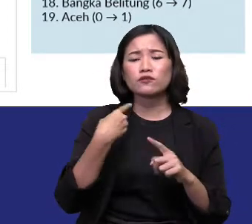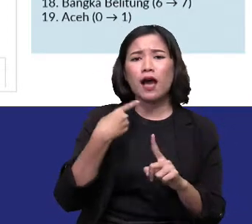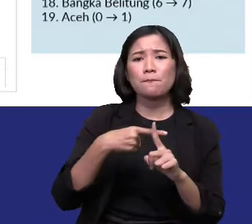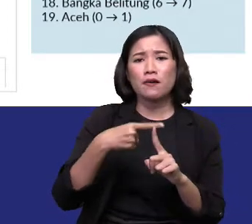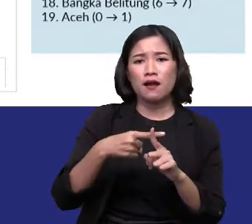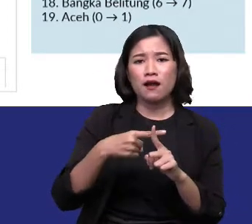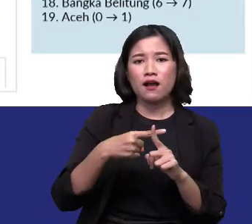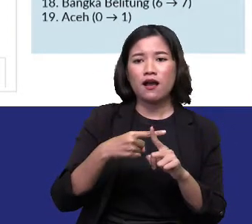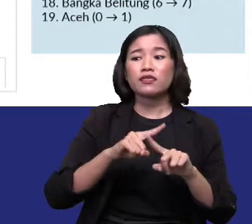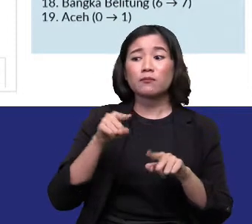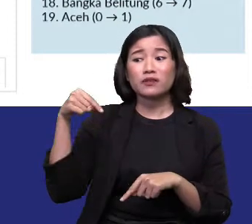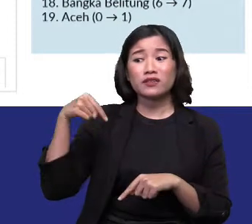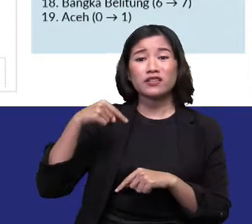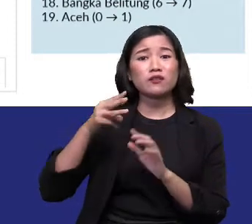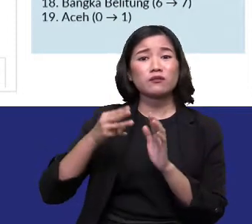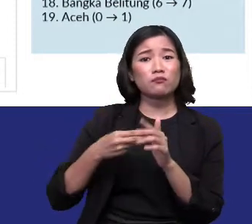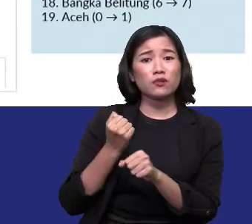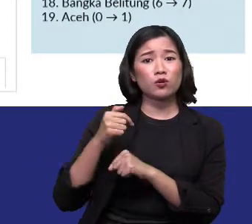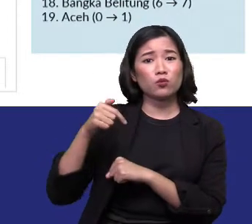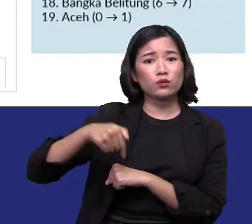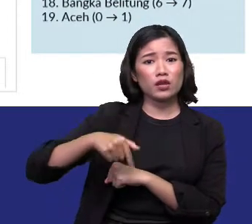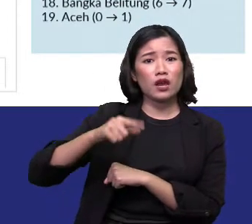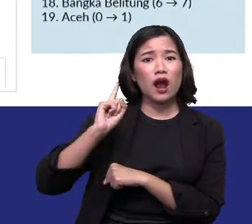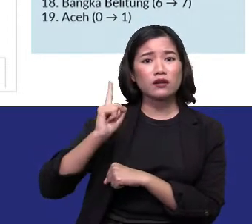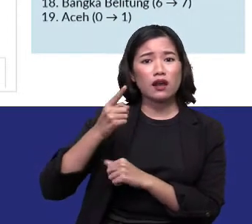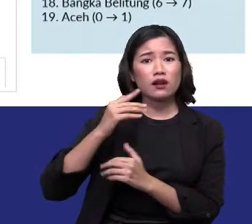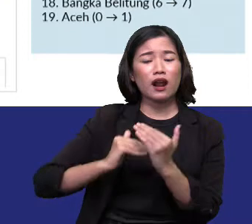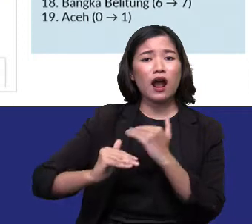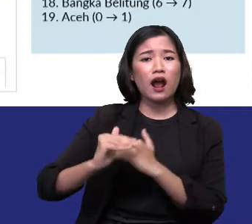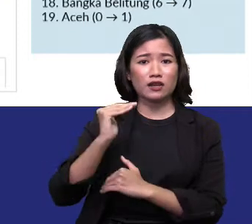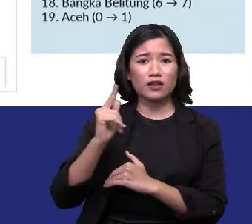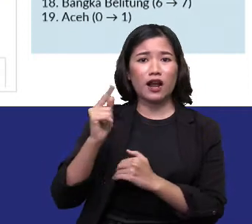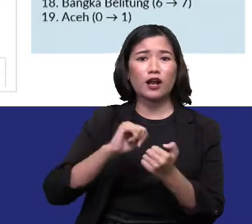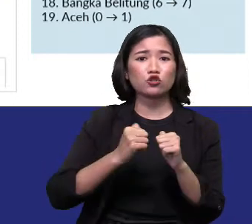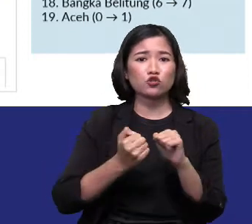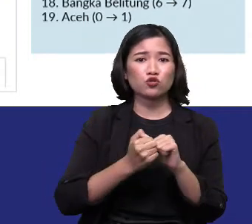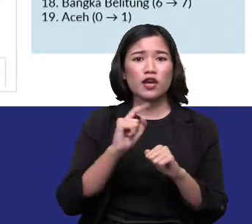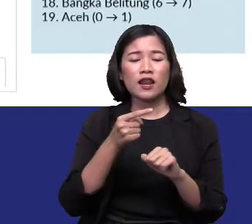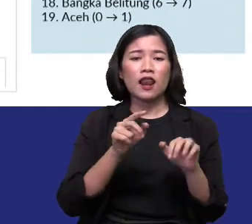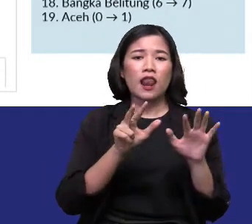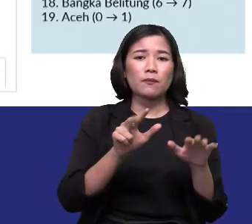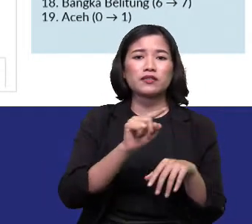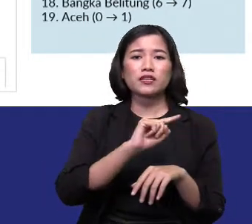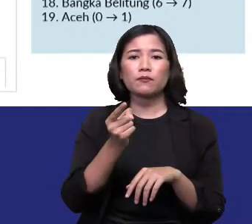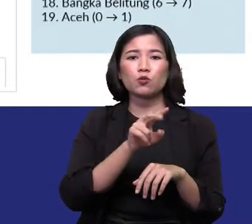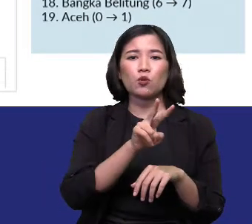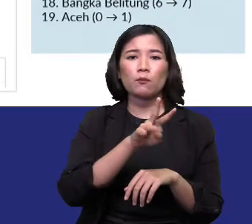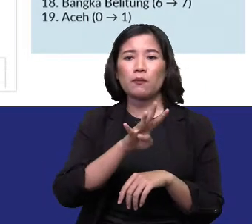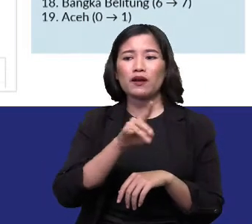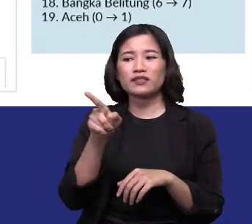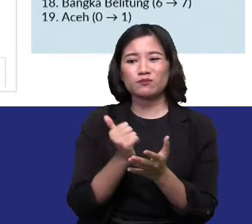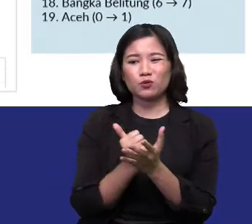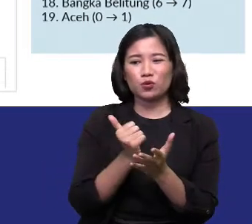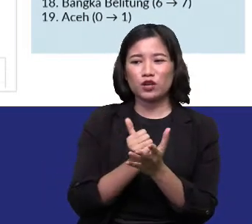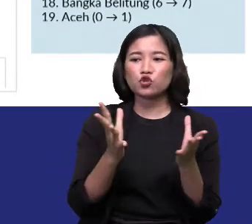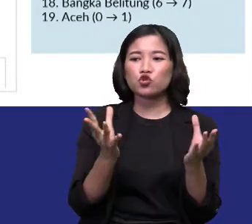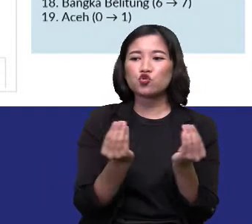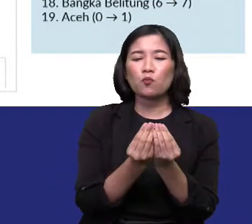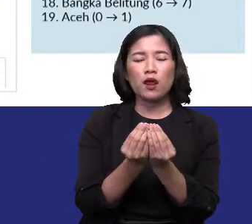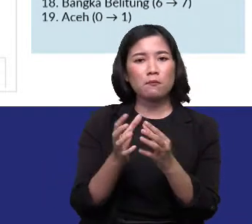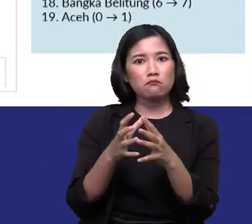kenaikan kematian mingguan dari 28 menjadi 44 meskipun jumlah ini tidak besar dibandingkan dengan jumlah